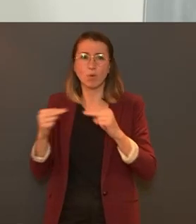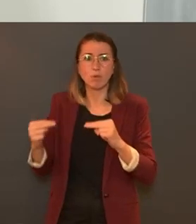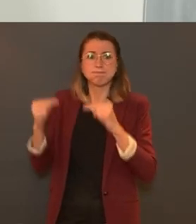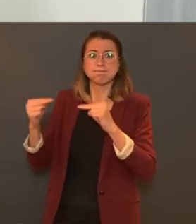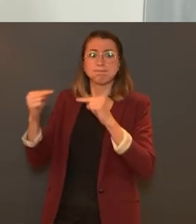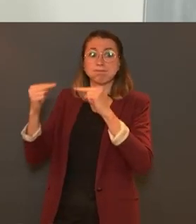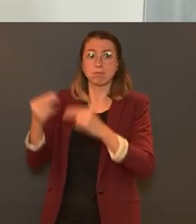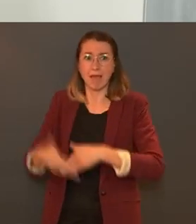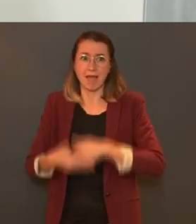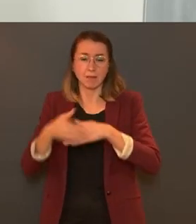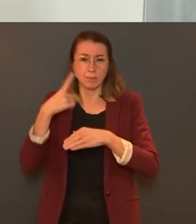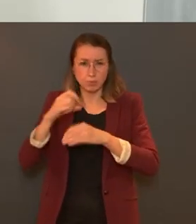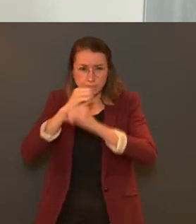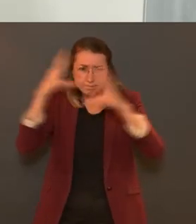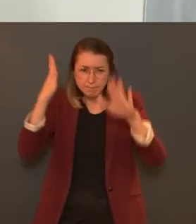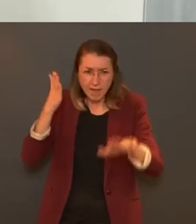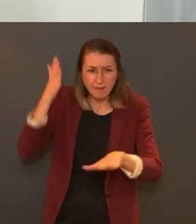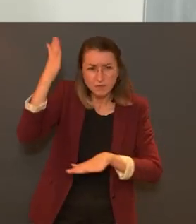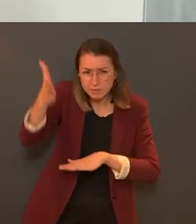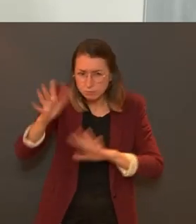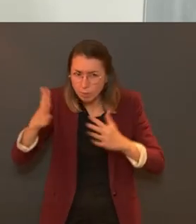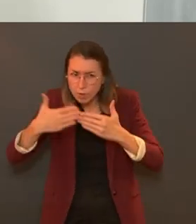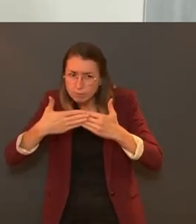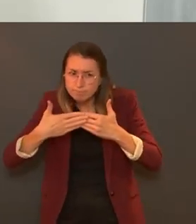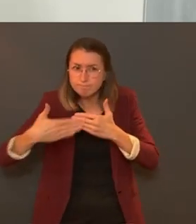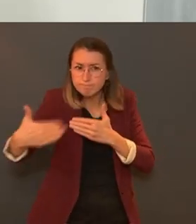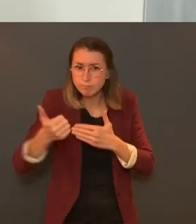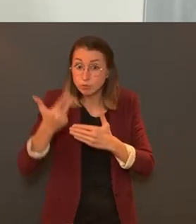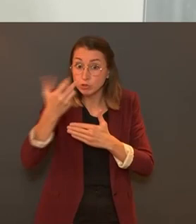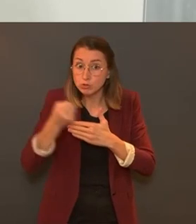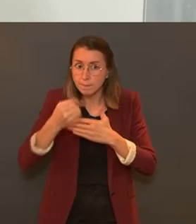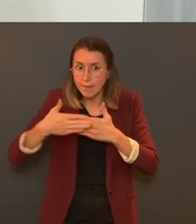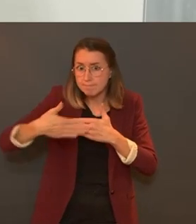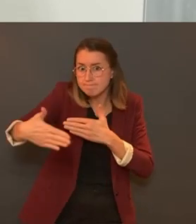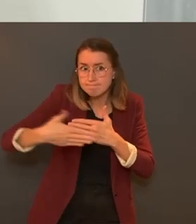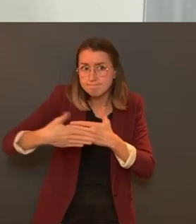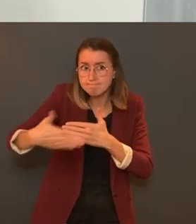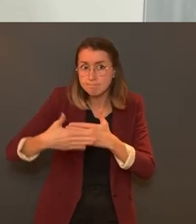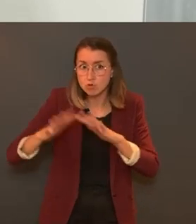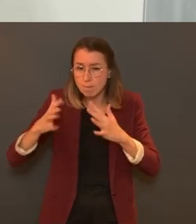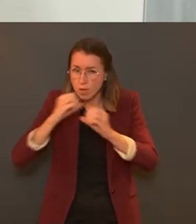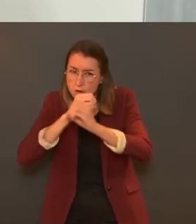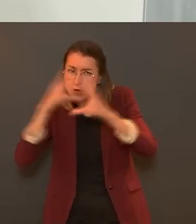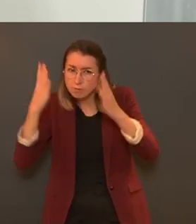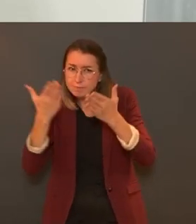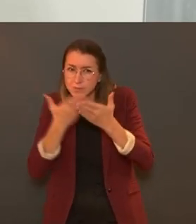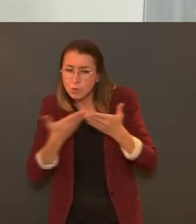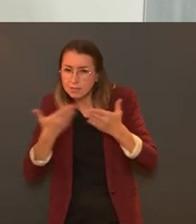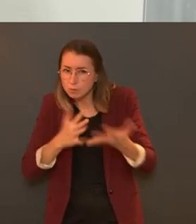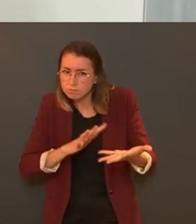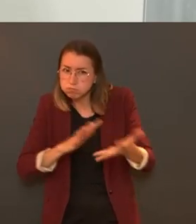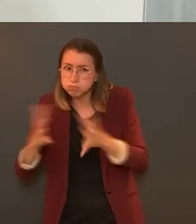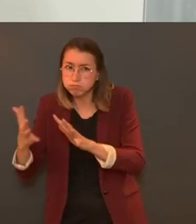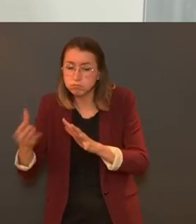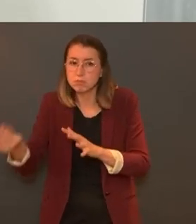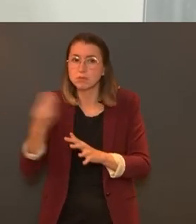des prévisions sur plusieurs semaines afin que chacun d'entre nous puisse envisager de quoi sera fait demain.